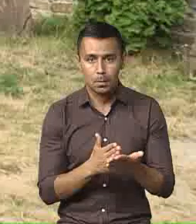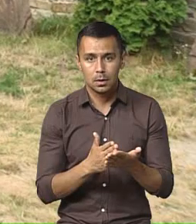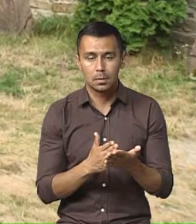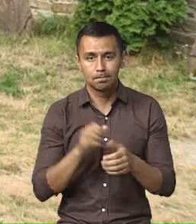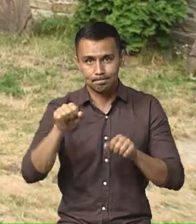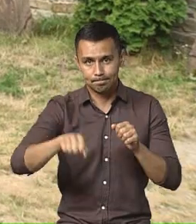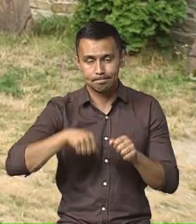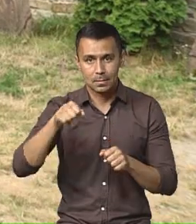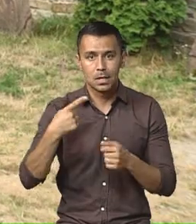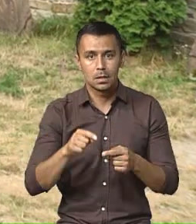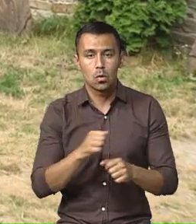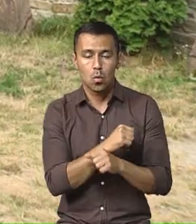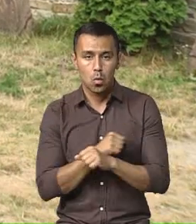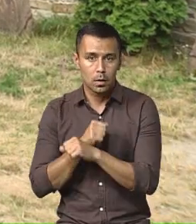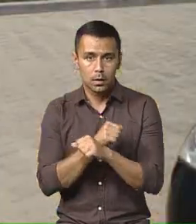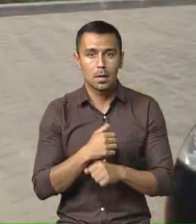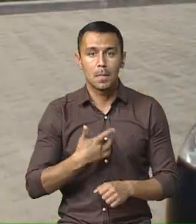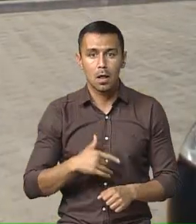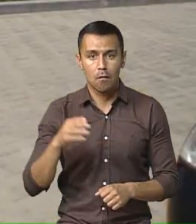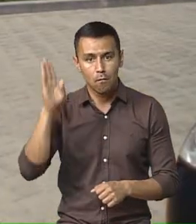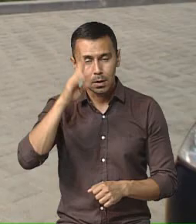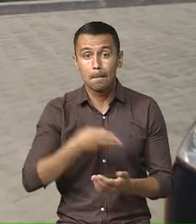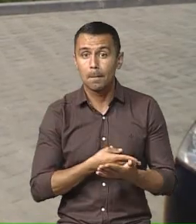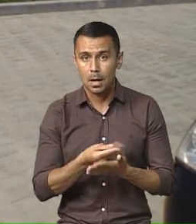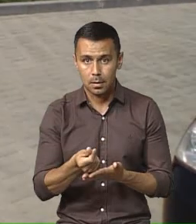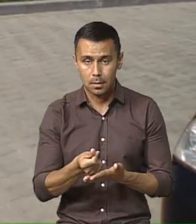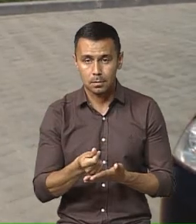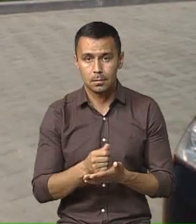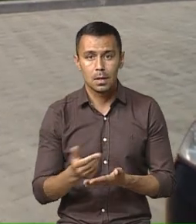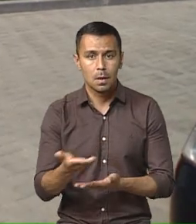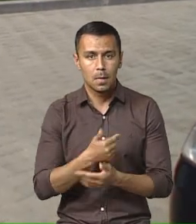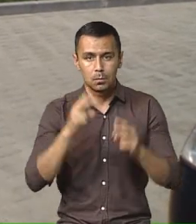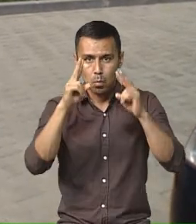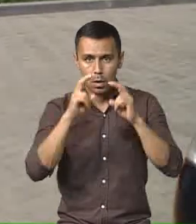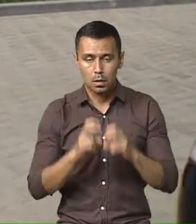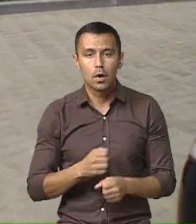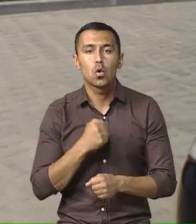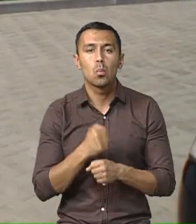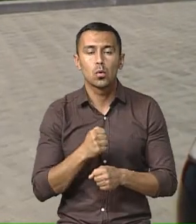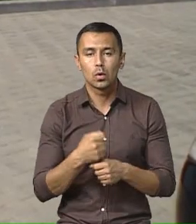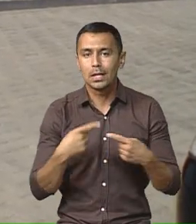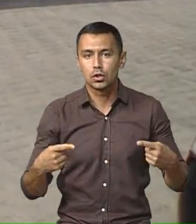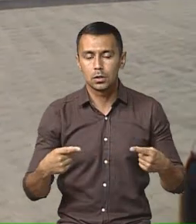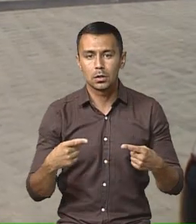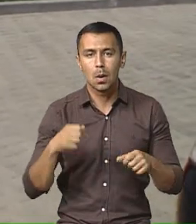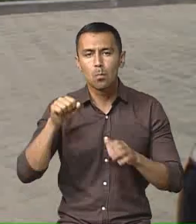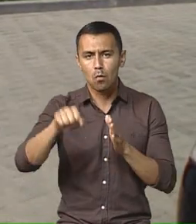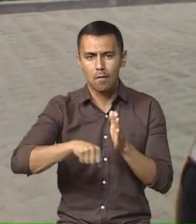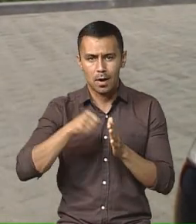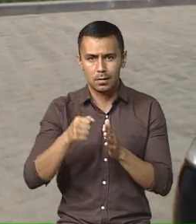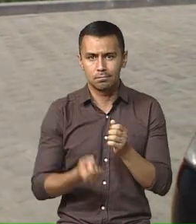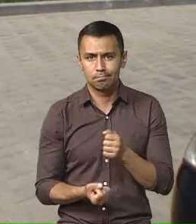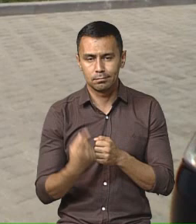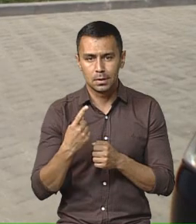На інших курортах України мінеральна вода платна, говорить Валерій Калмиков. Ми проаналізували роботу інших бюветів на